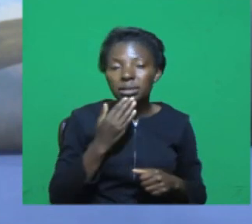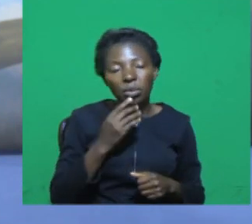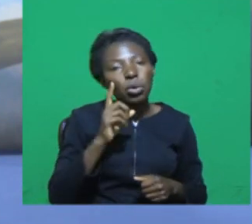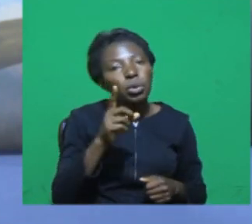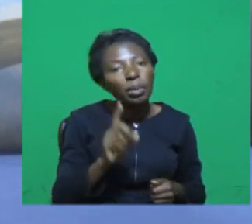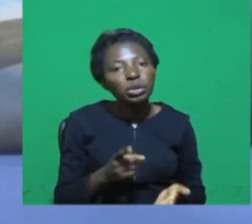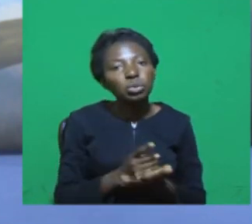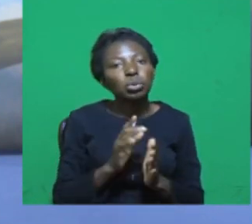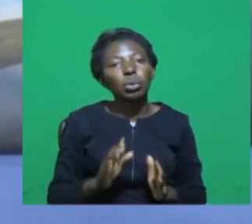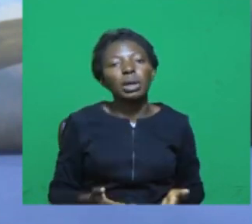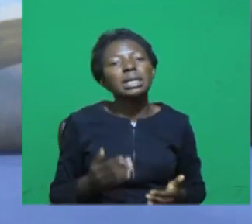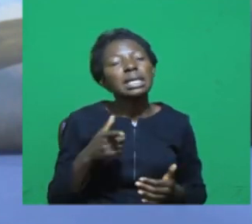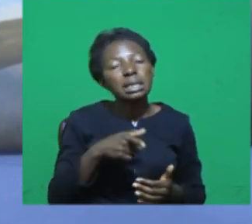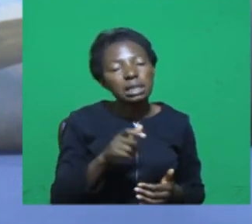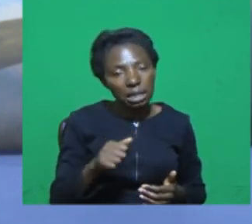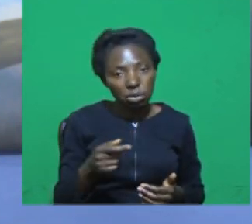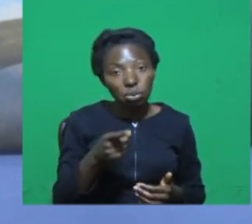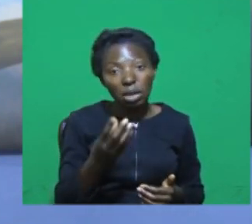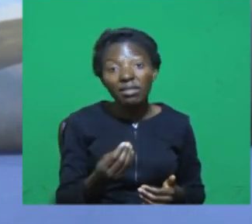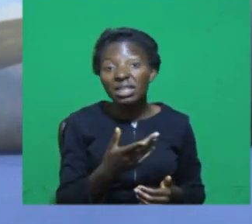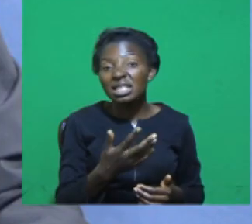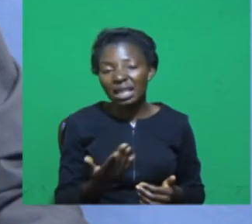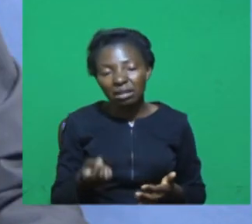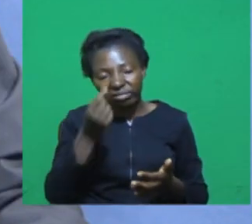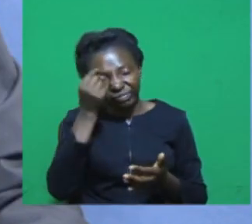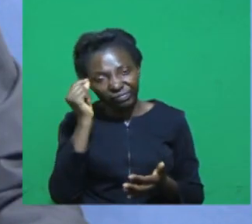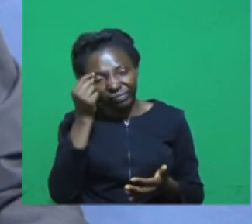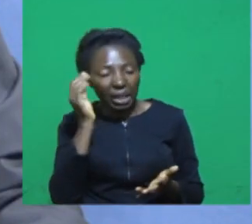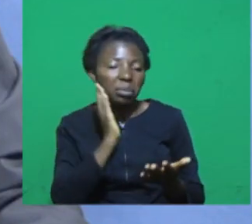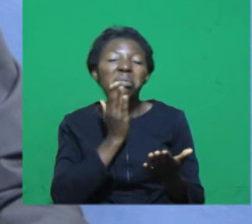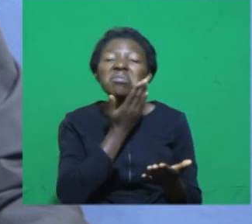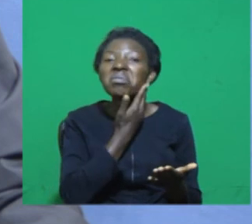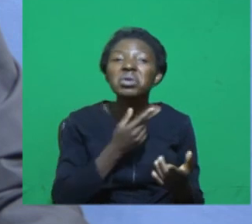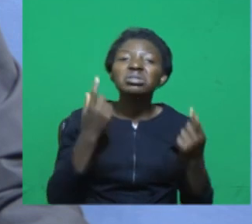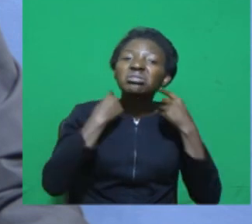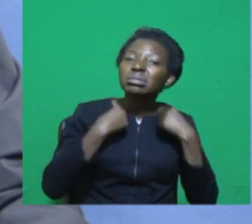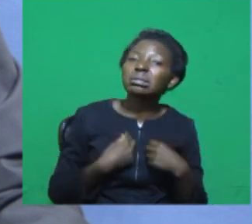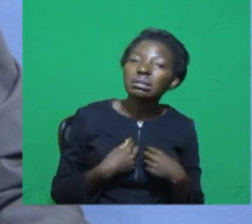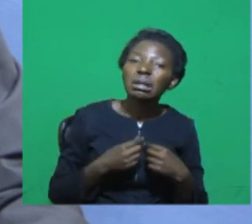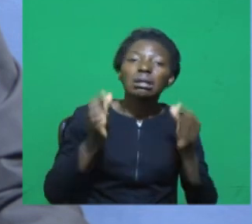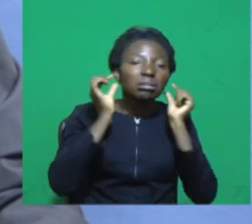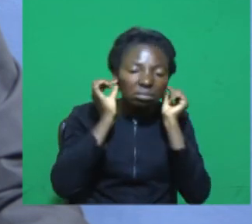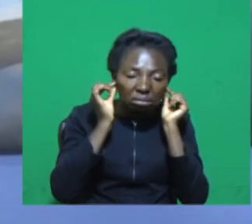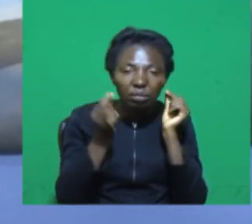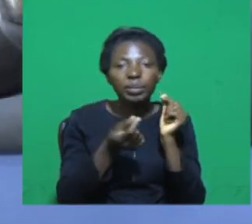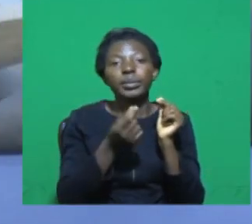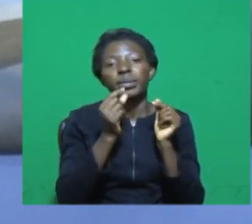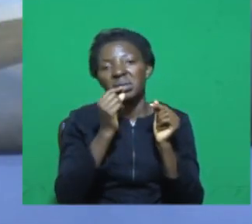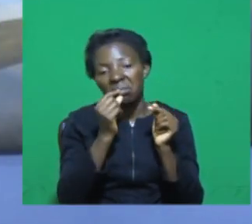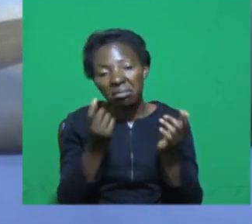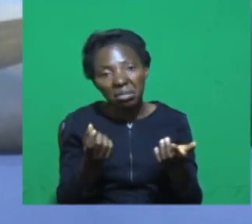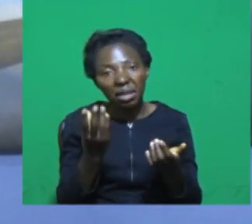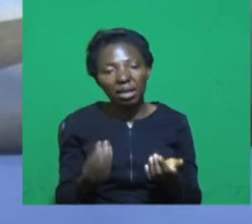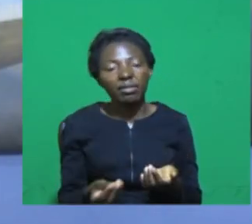sei but zvinhu zvaangainazvo zvekudhirowesa kumeso anazvo zvimacheni nezvimwe zvakadaro sekudzidza kwataita anochidii